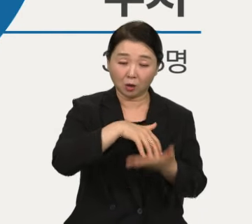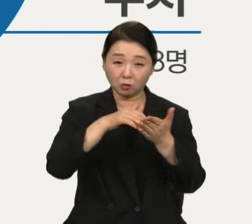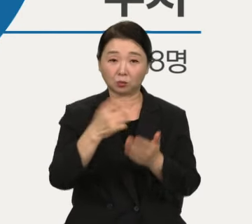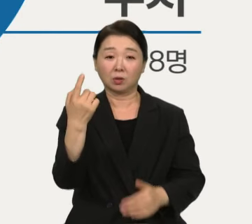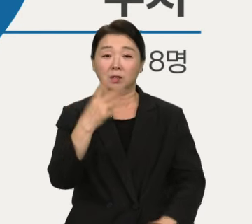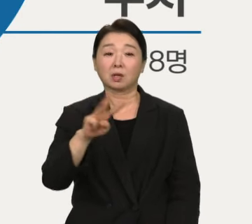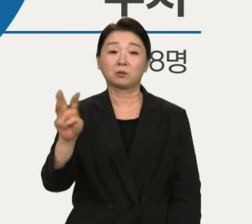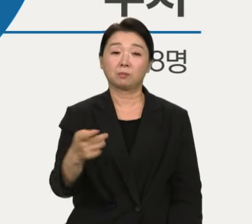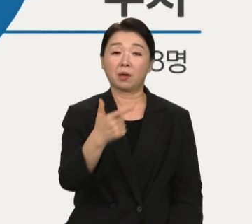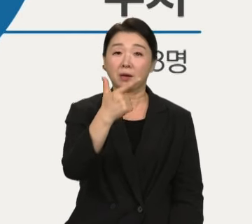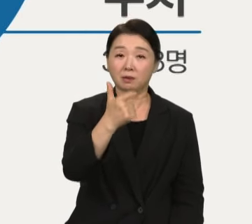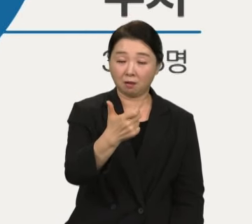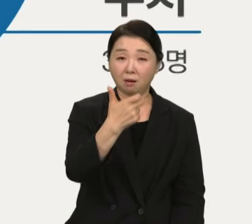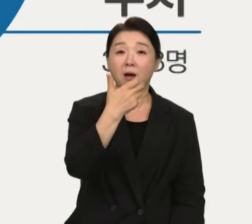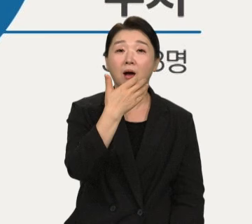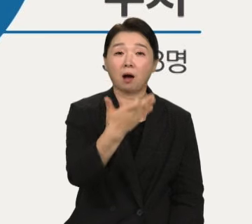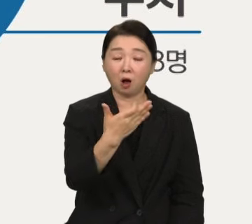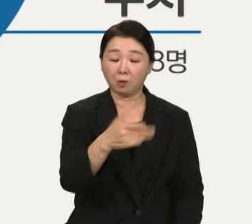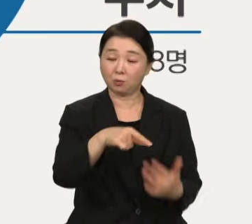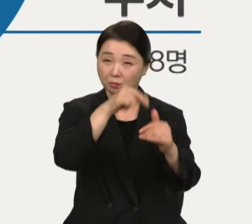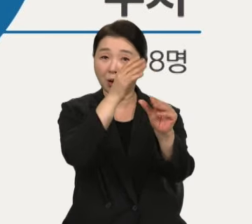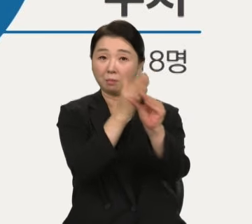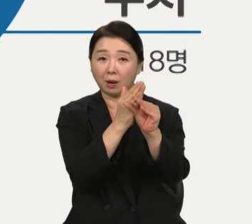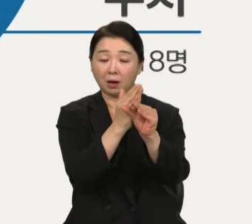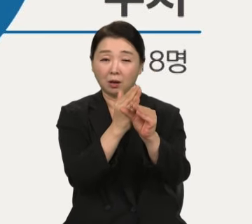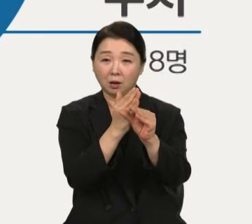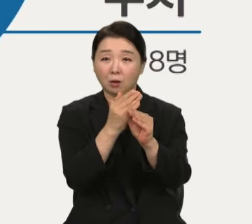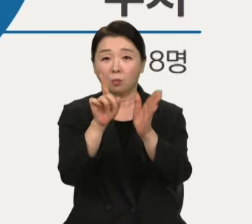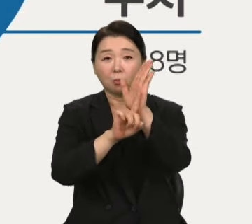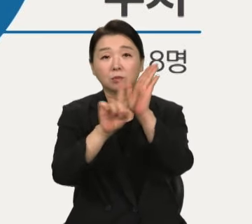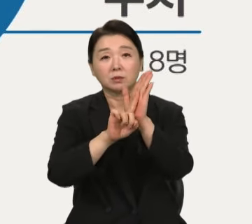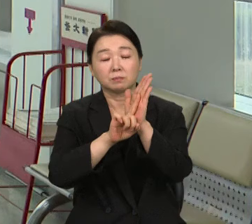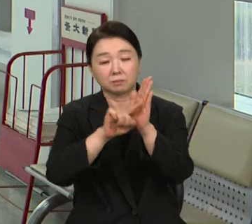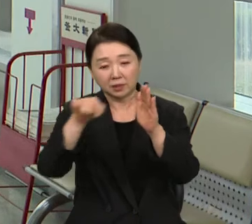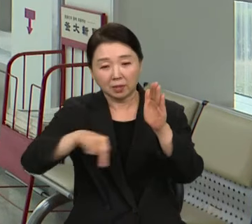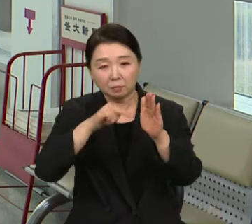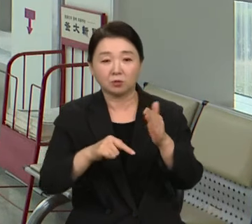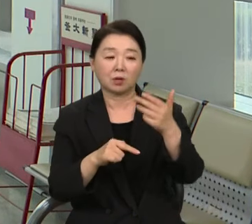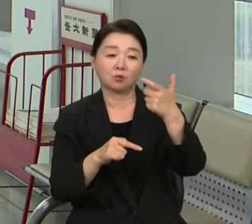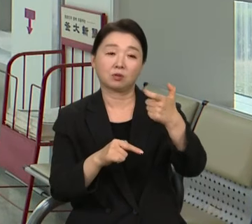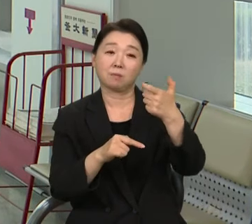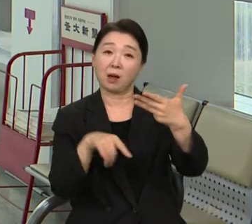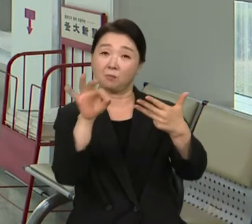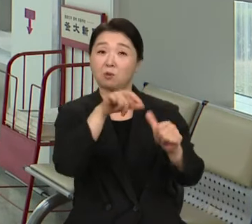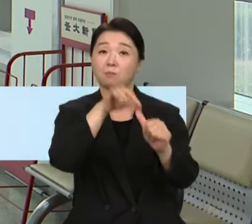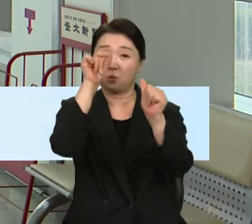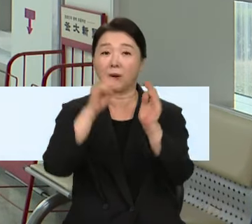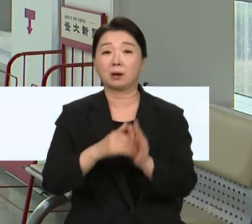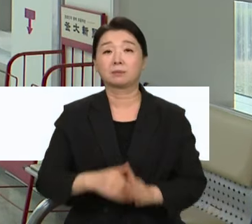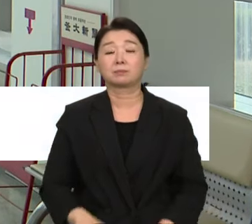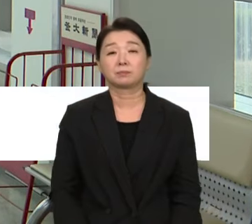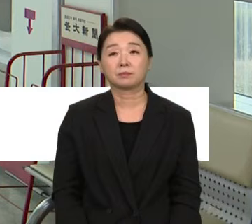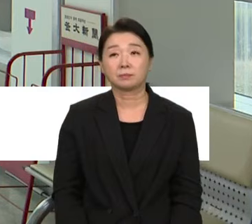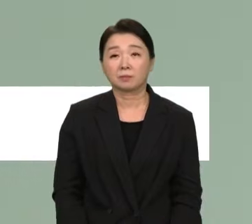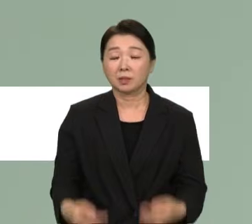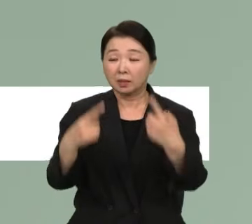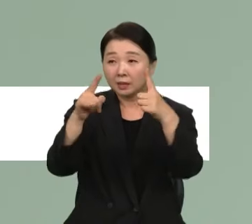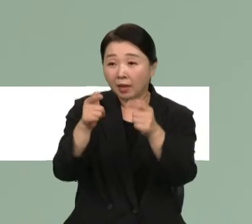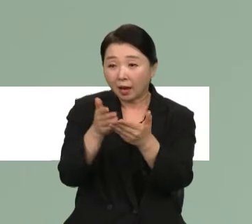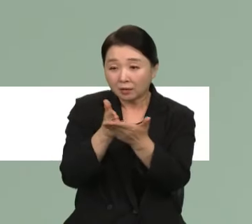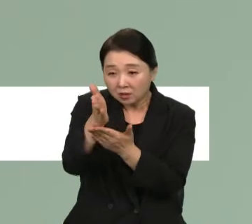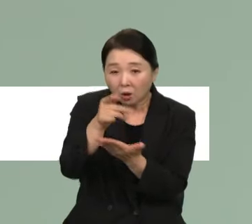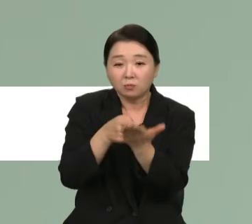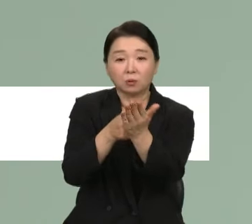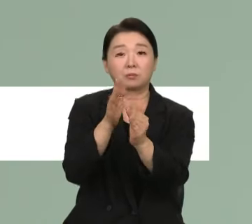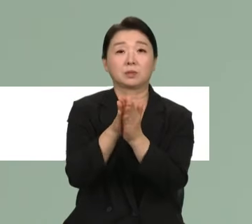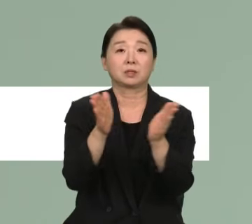수시 모집으로 선발합니다. 총 모집 인원의 68%입니다. 이렇게 본격적인 대입 전형이 시작됐는데